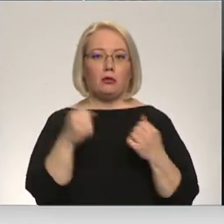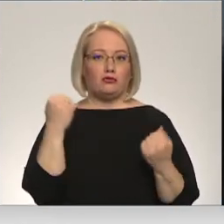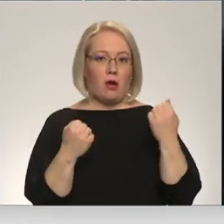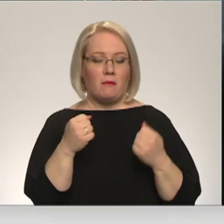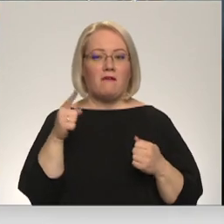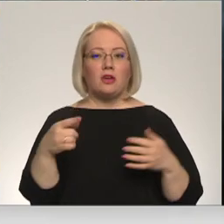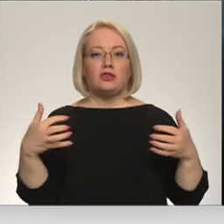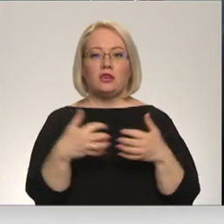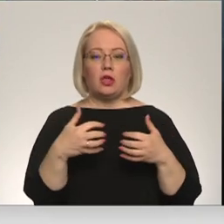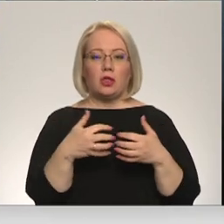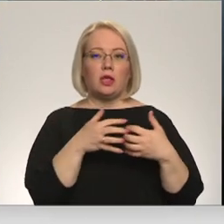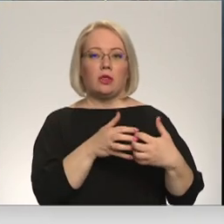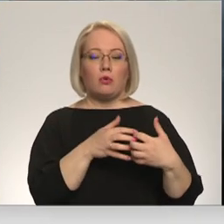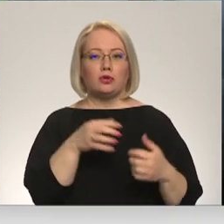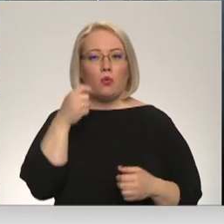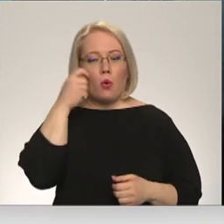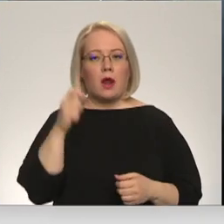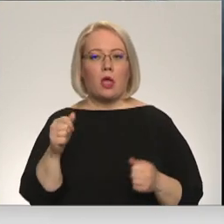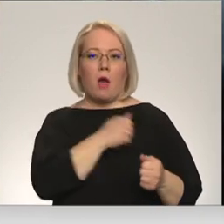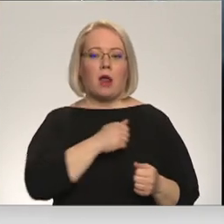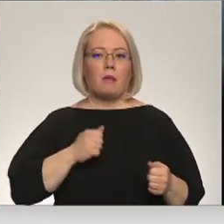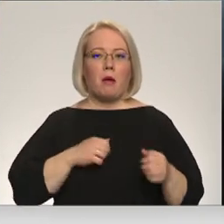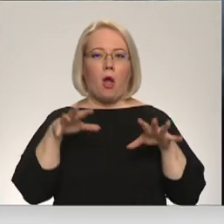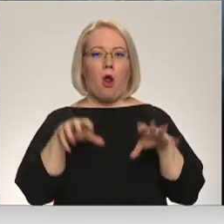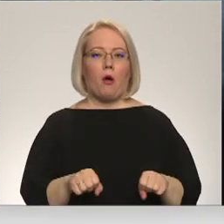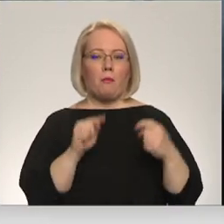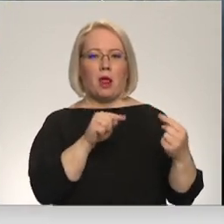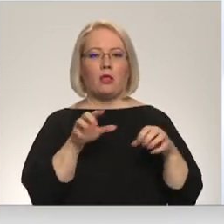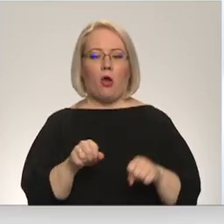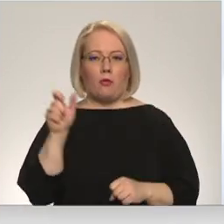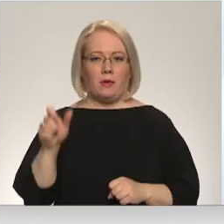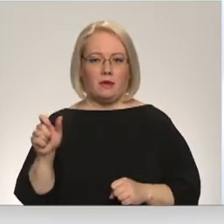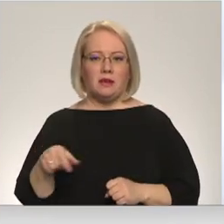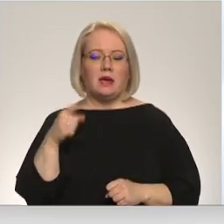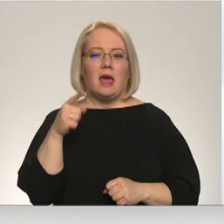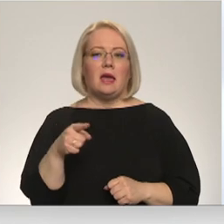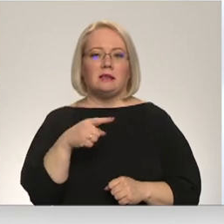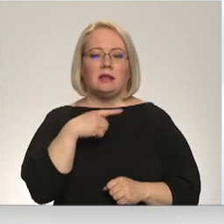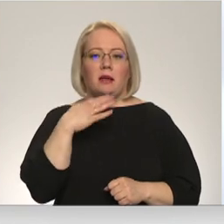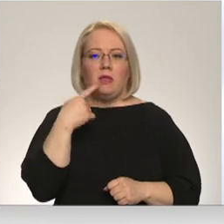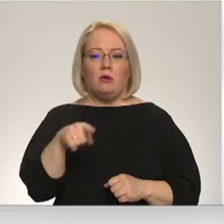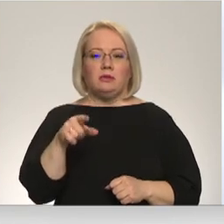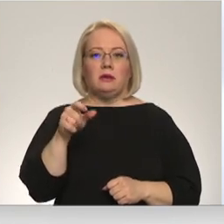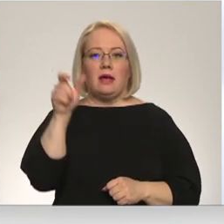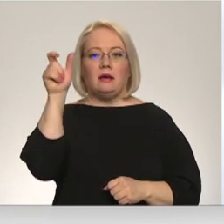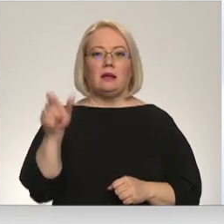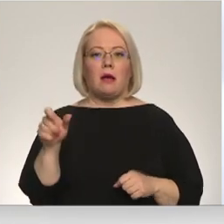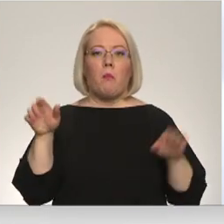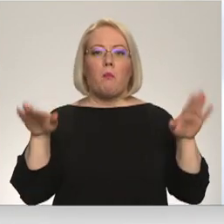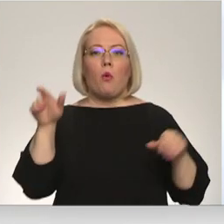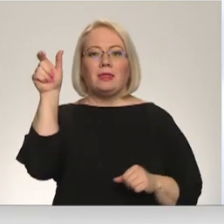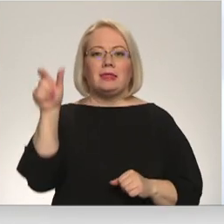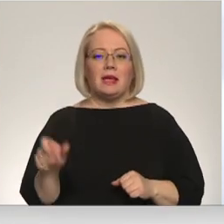karotu Ukraiņu armijā pret okupantiem. Es pat cilvēku pat negribu saukt, tas ir radījums ar nosaukumu Putins, nu, lai